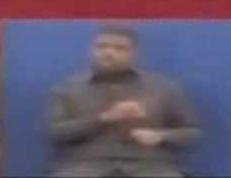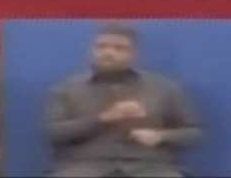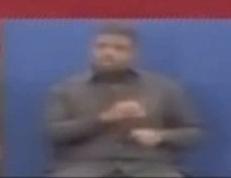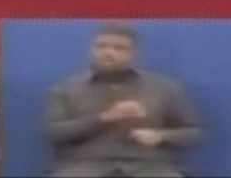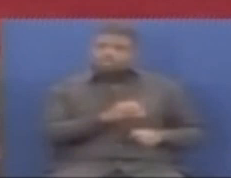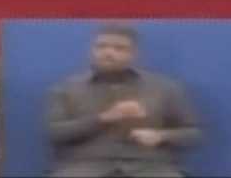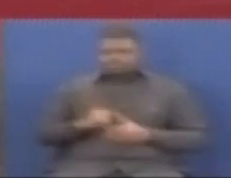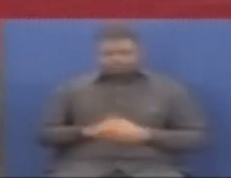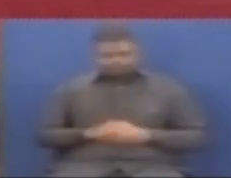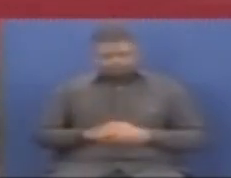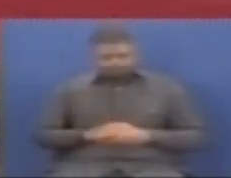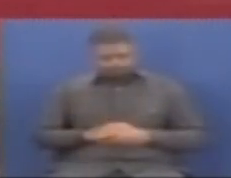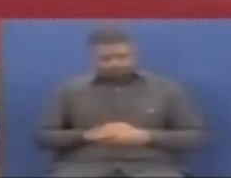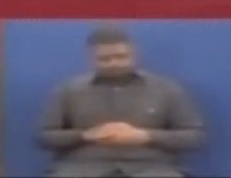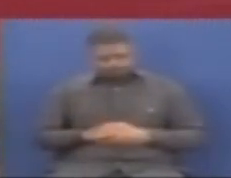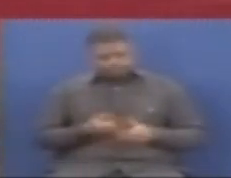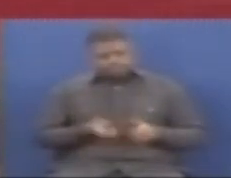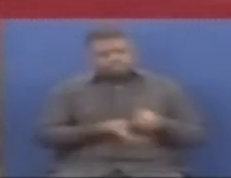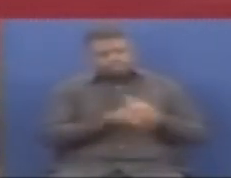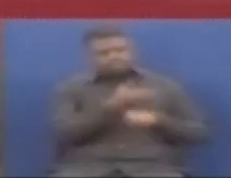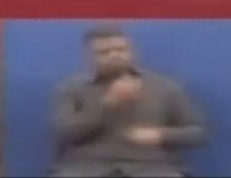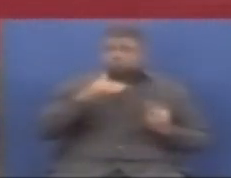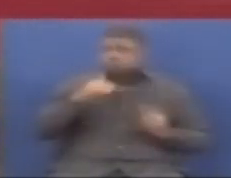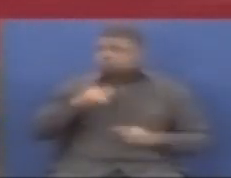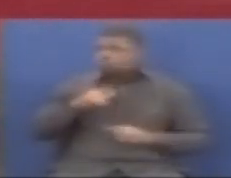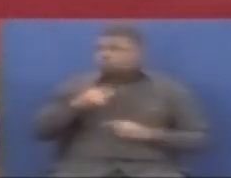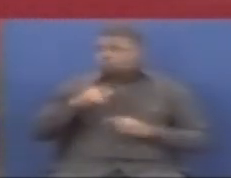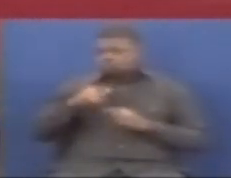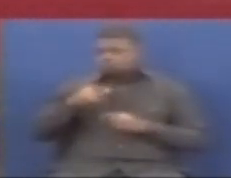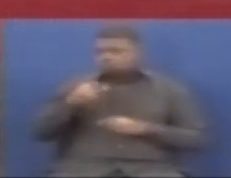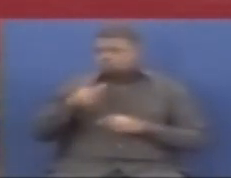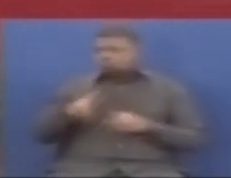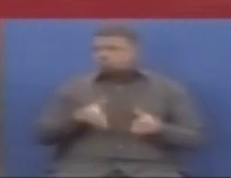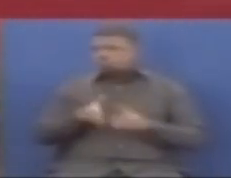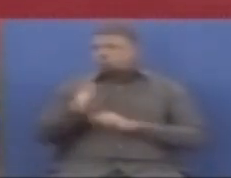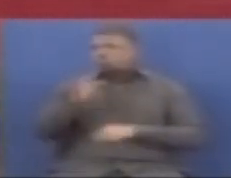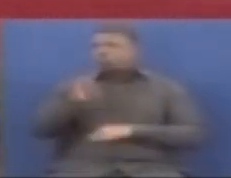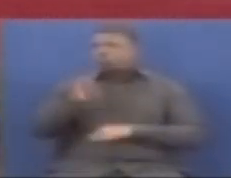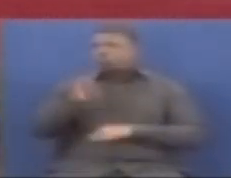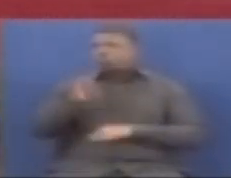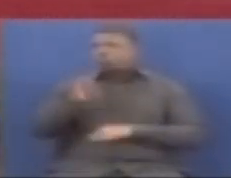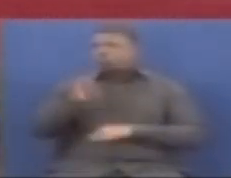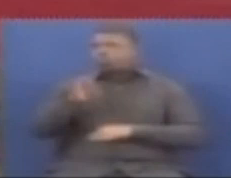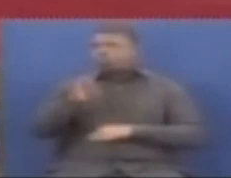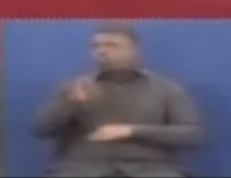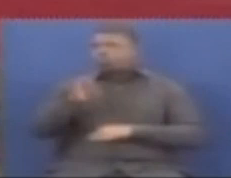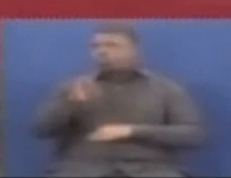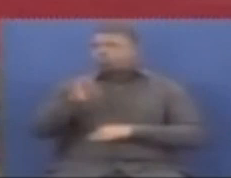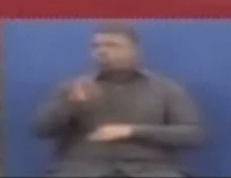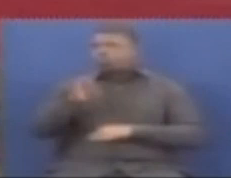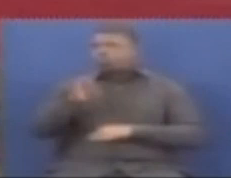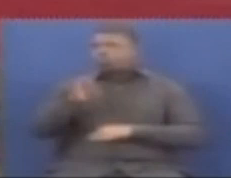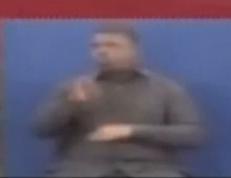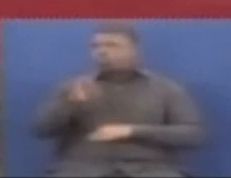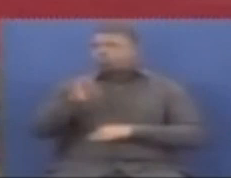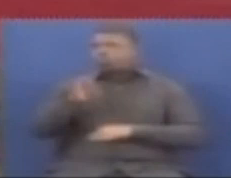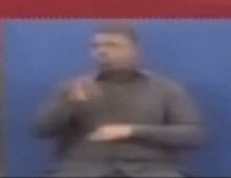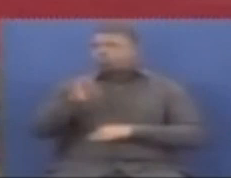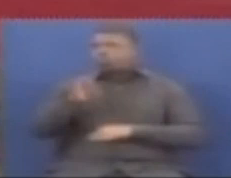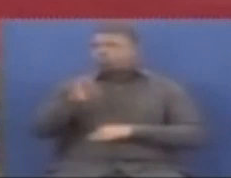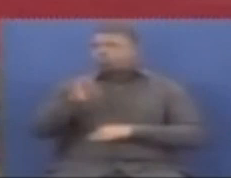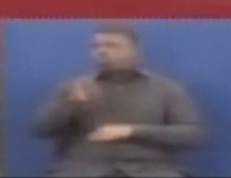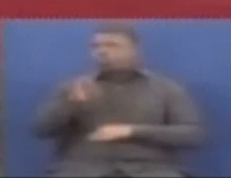Mwita Getere, mbunge wa Bunda, sasa aulize swali lake. Barabara ya makutano Sanzate imejengwa kwa